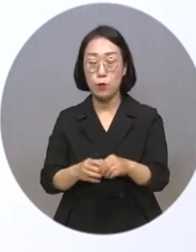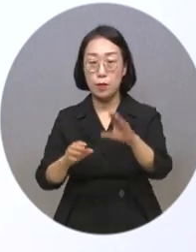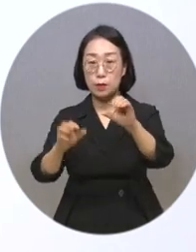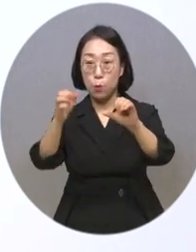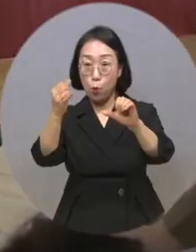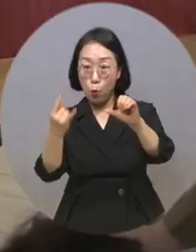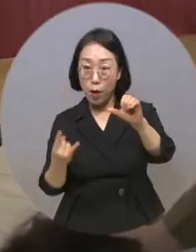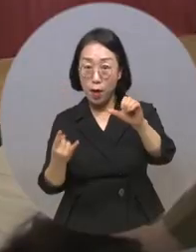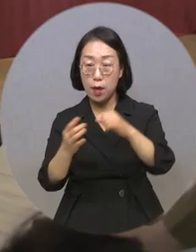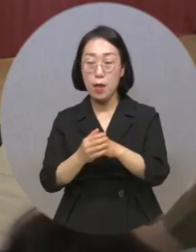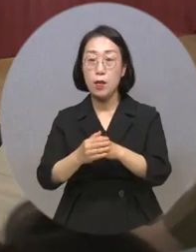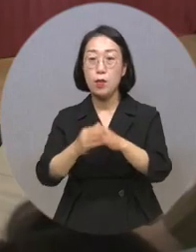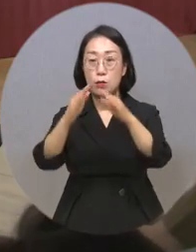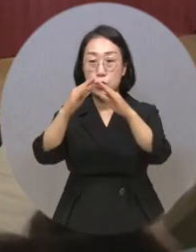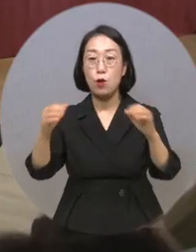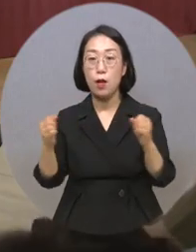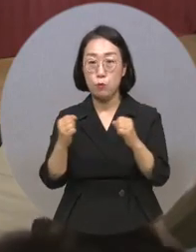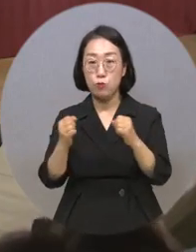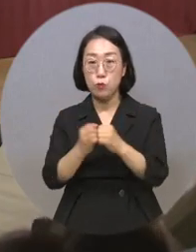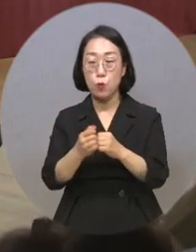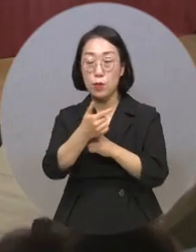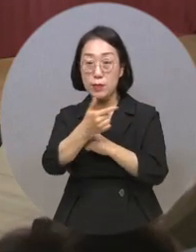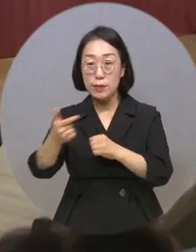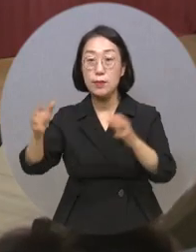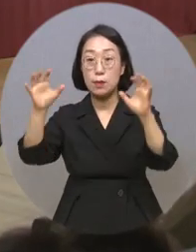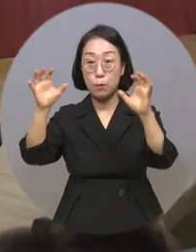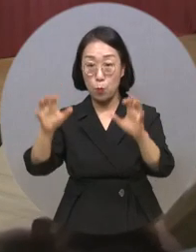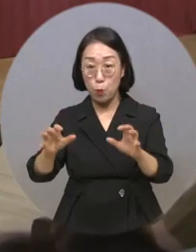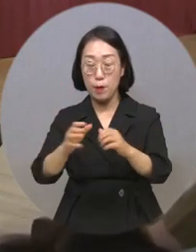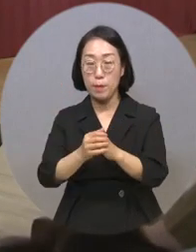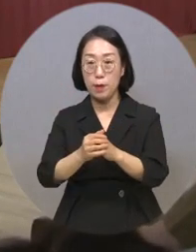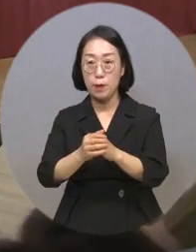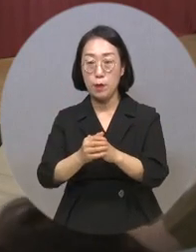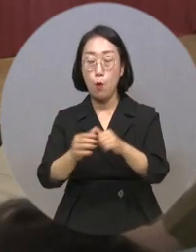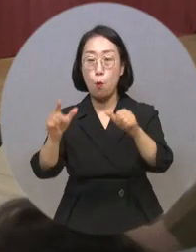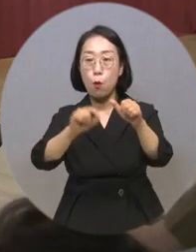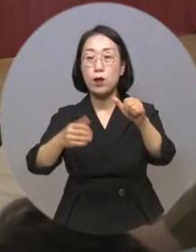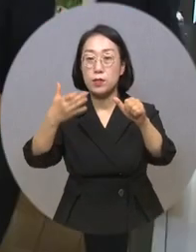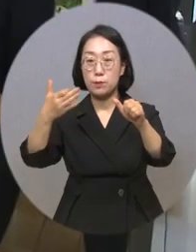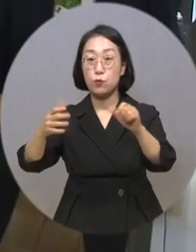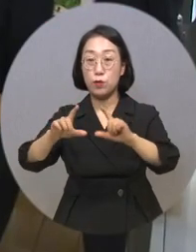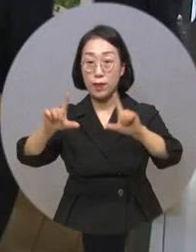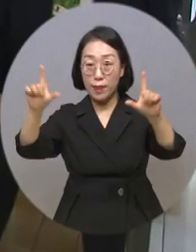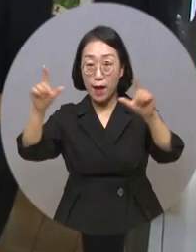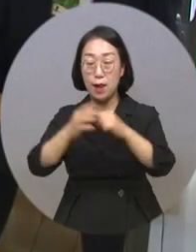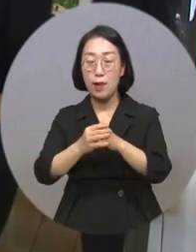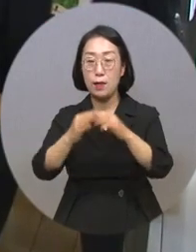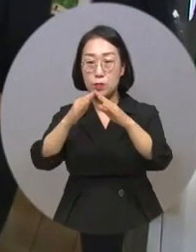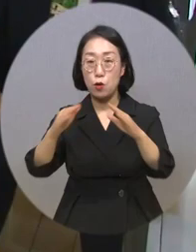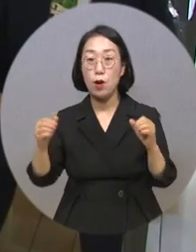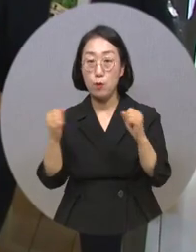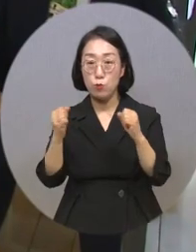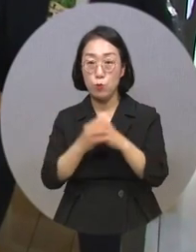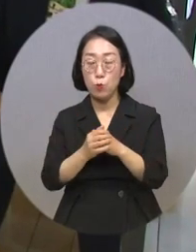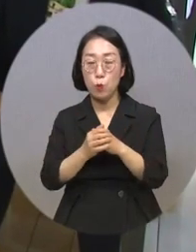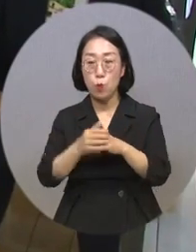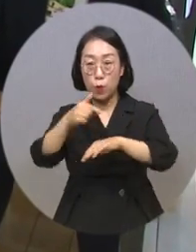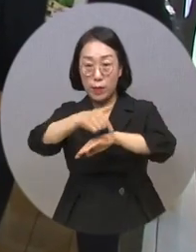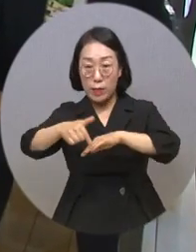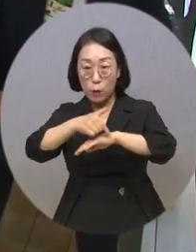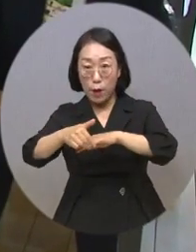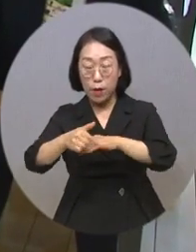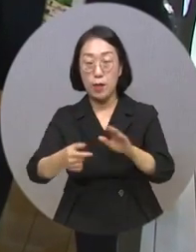제45회 전라북도 공예품 대전 시상식이 5월 19일 전라북도청